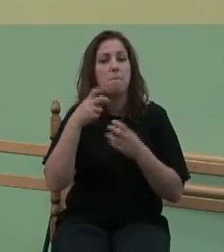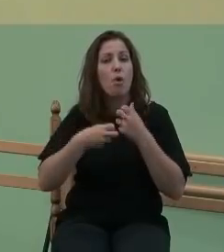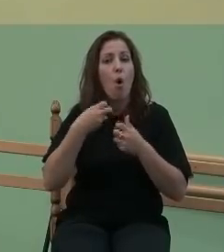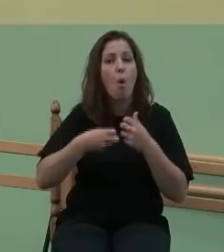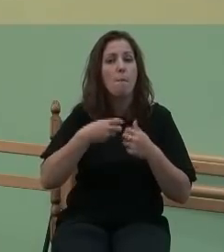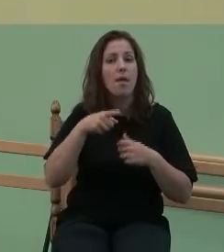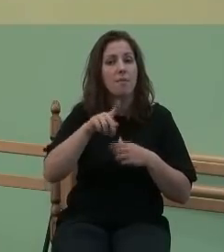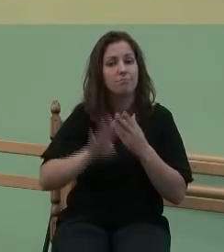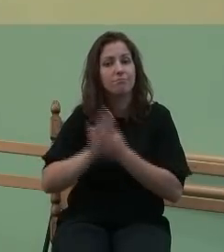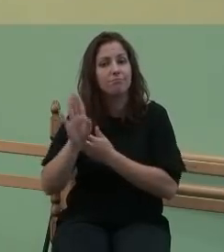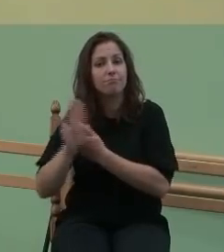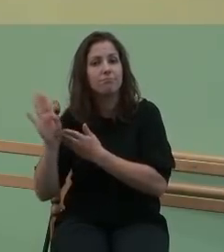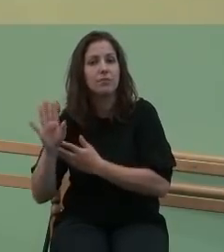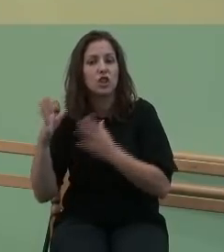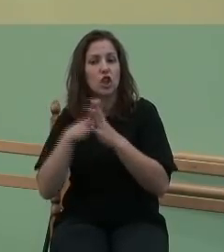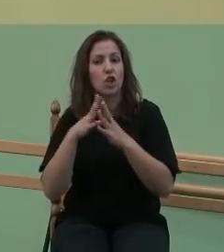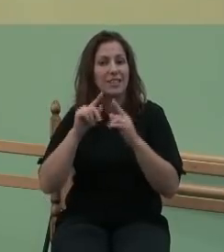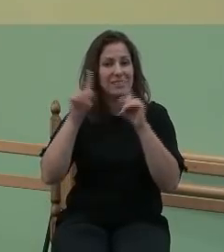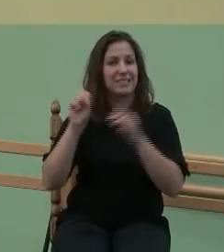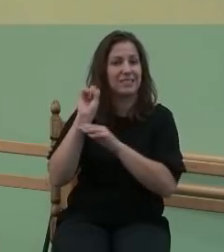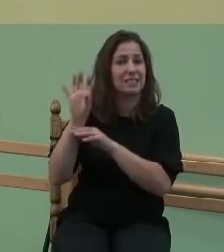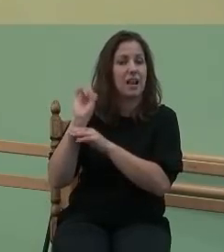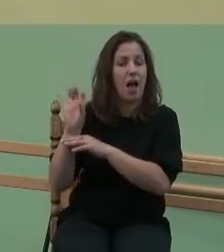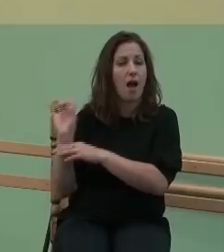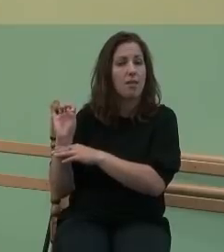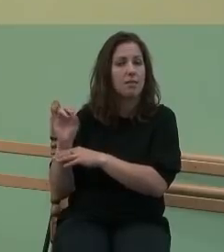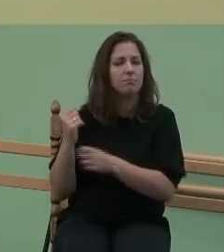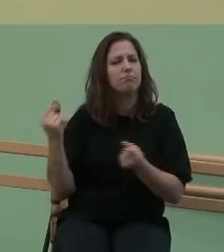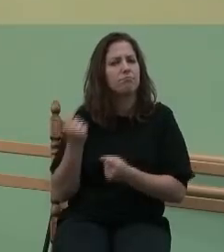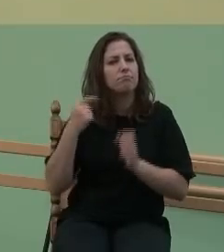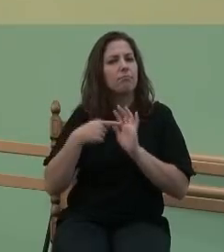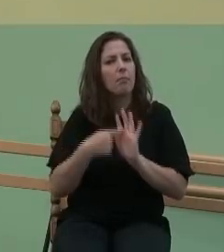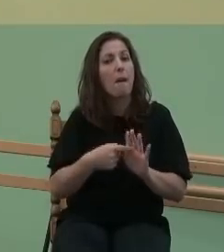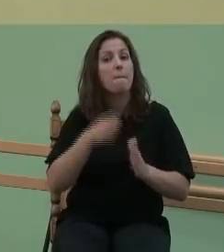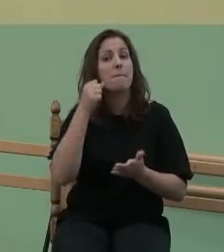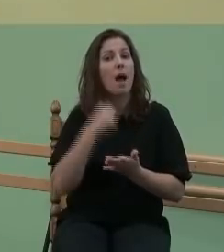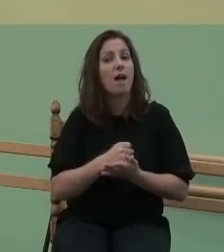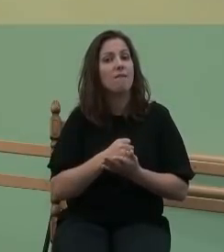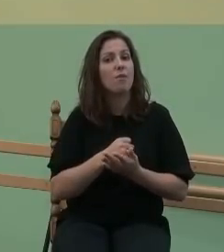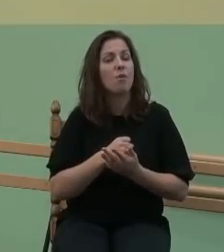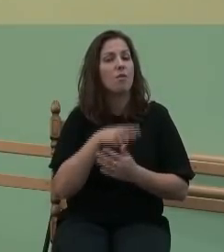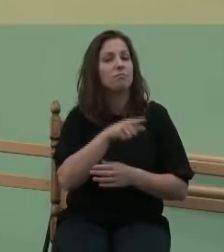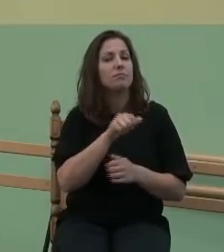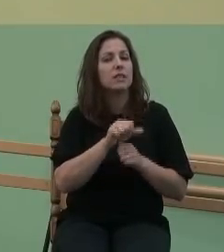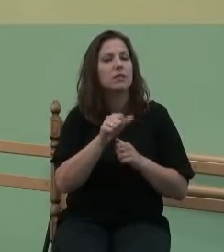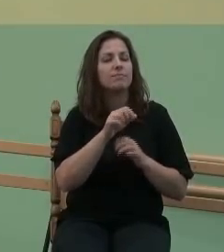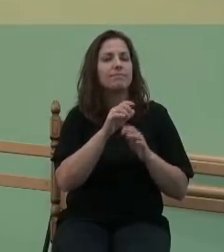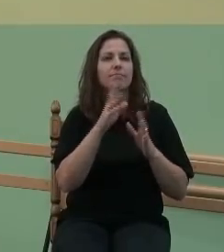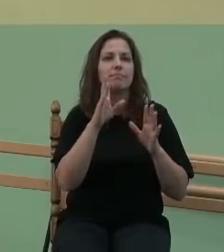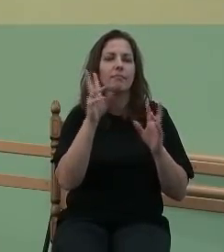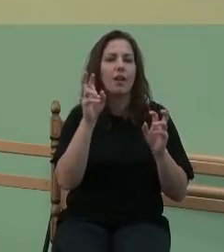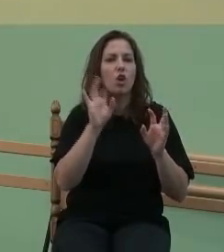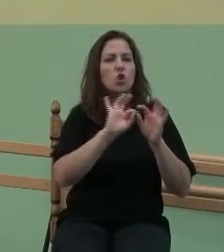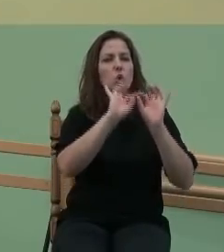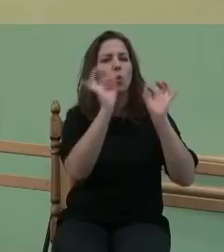które przedstawiłam w tych 10 slajdach, starałam się Państwu pokazać, że prawo to jest pewna sztuka, to jest